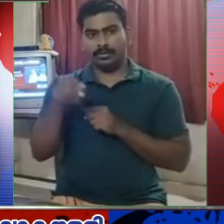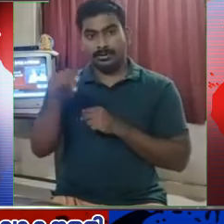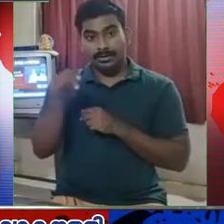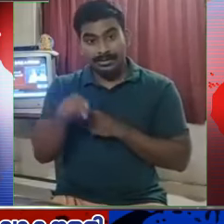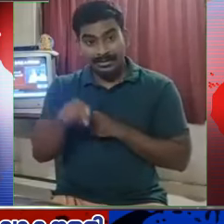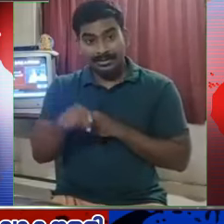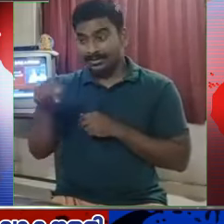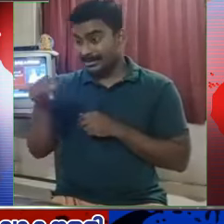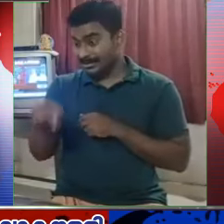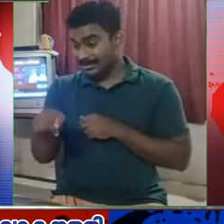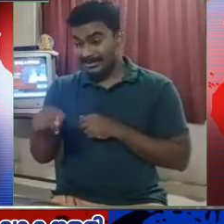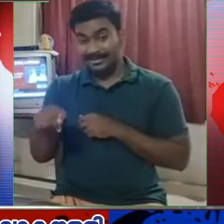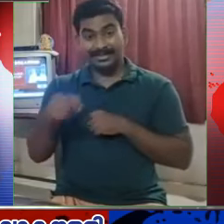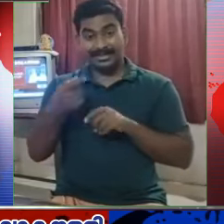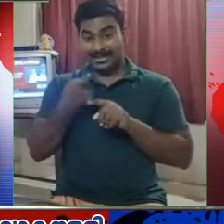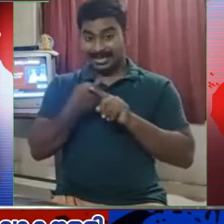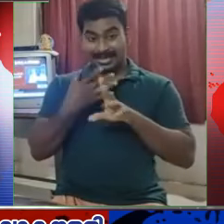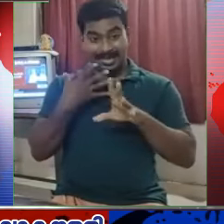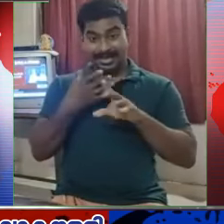ആരോഗ്യരംഗത്തെ വിദഗ്ധർ നിർദ്ദേശിക്കുന്നത്